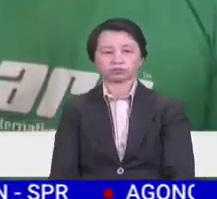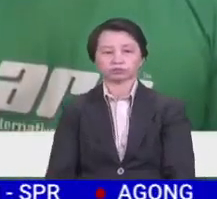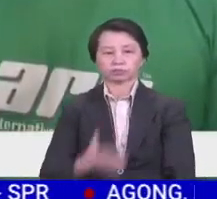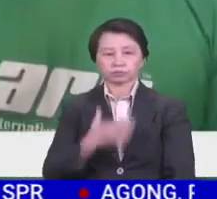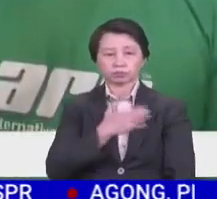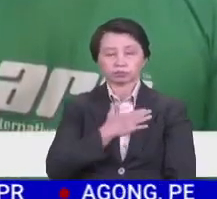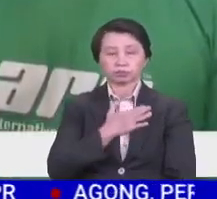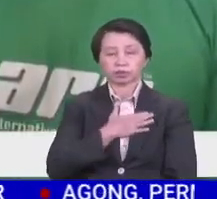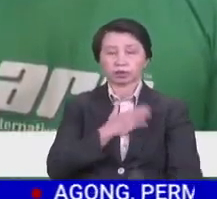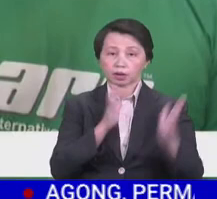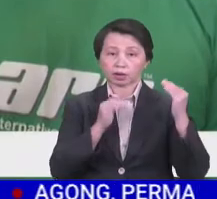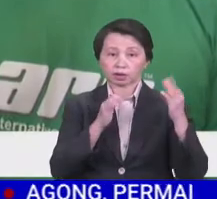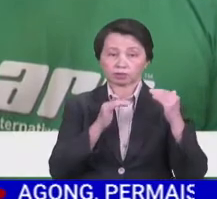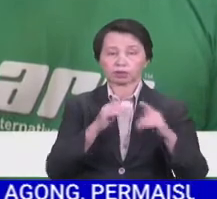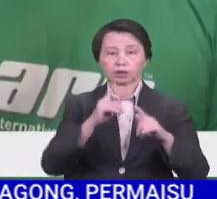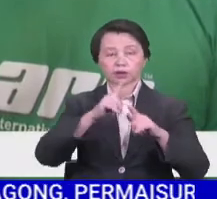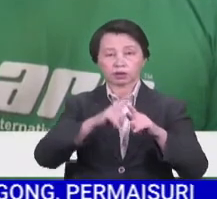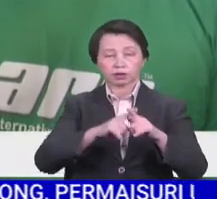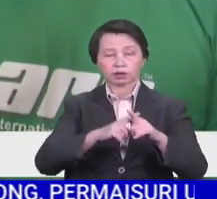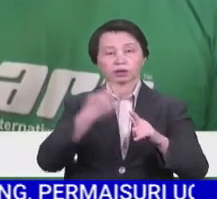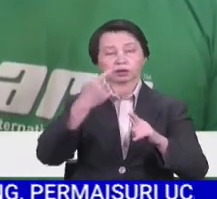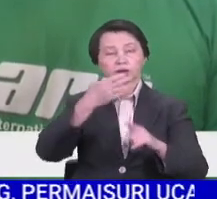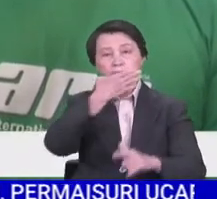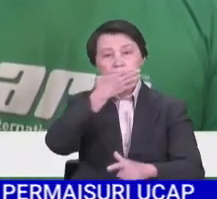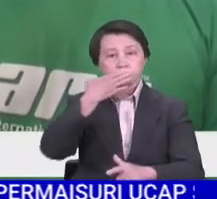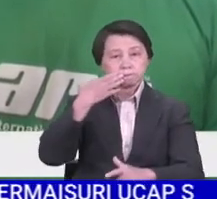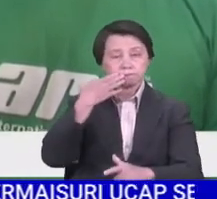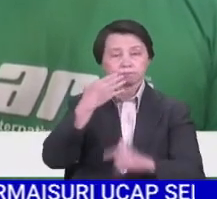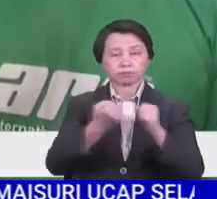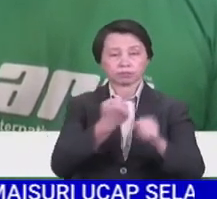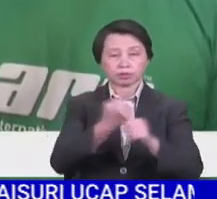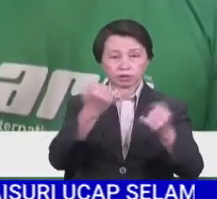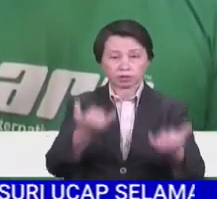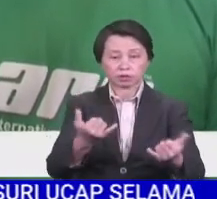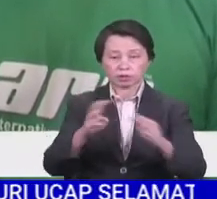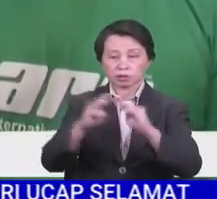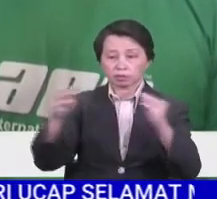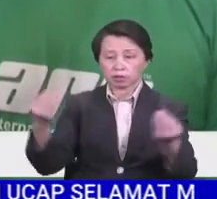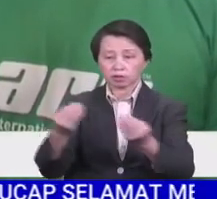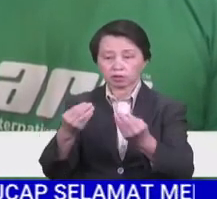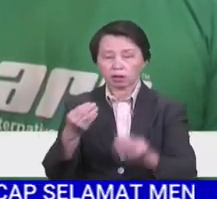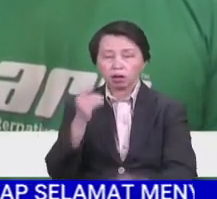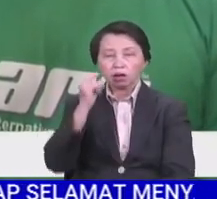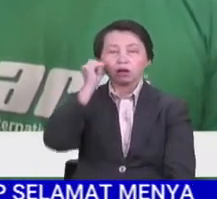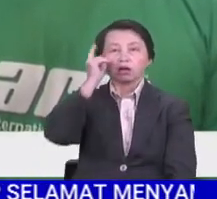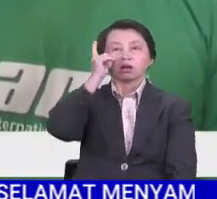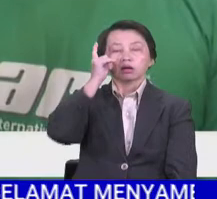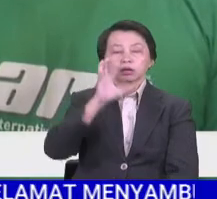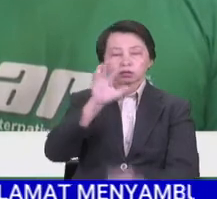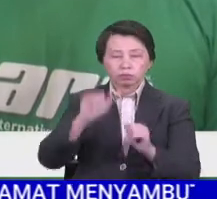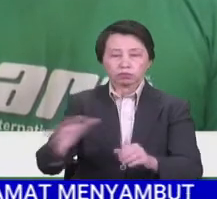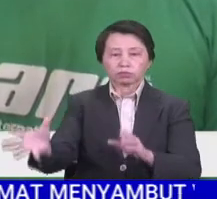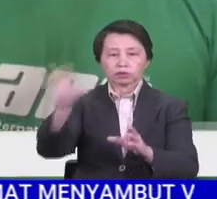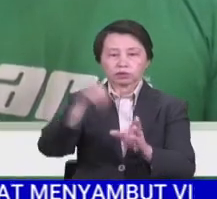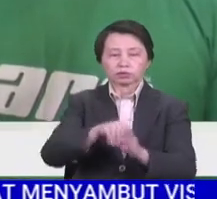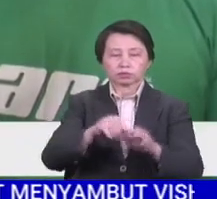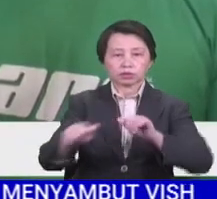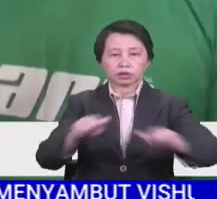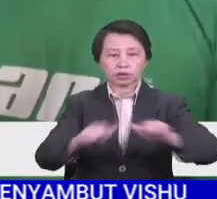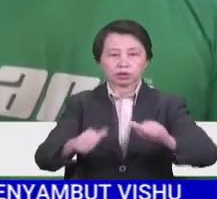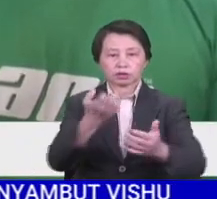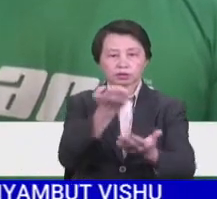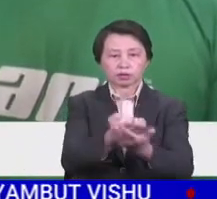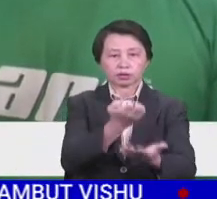mudah-mudahan Ramadan tahun ini masyarakat sudah mula bangun dan boleh terlibat dengan pelbagai kegiatan